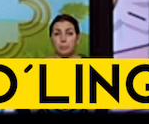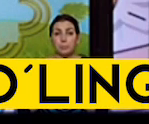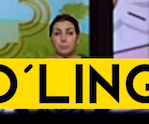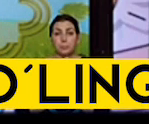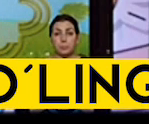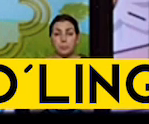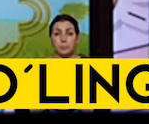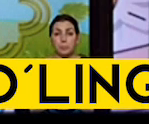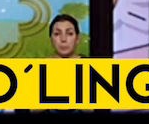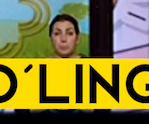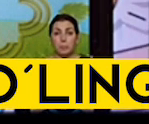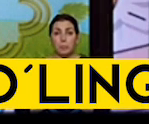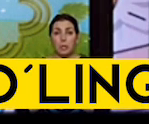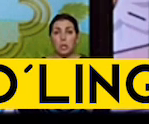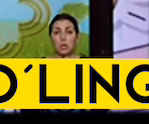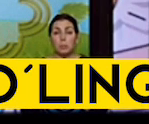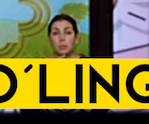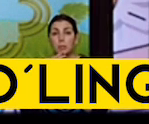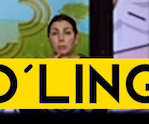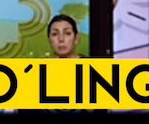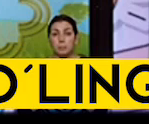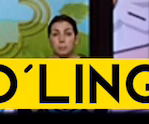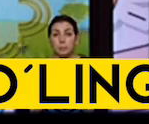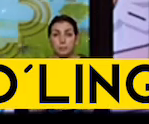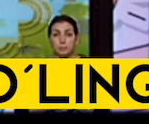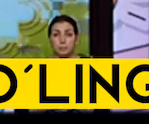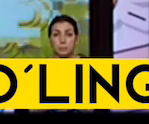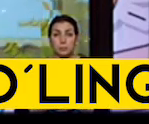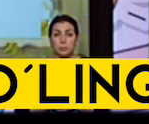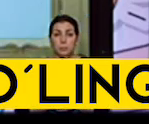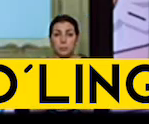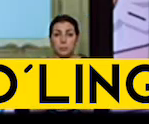Navbatdagi topshiriqqa diqqatingizni qarating.